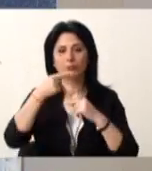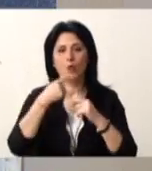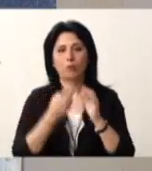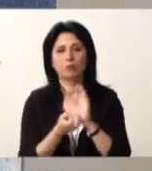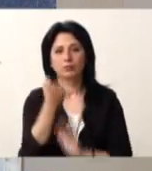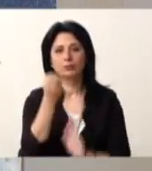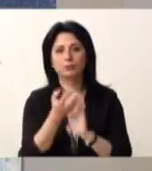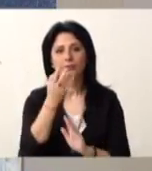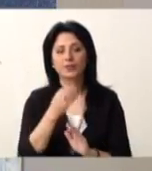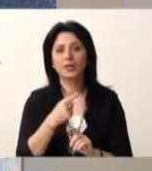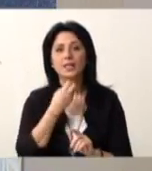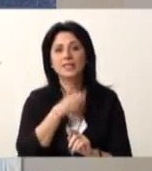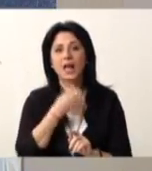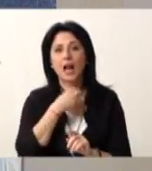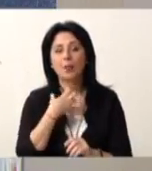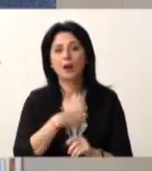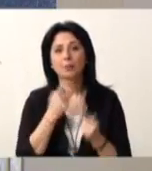ძალიან მნიშვნელოვანი არის საყლაპავის